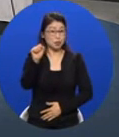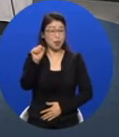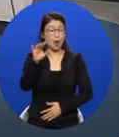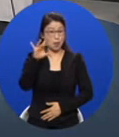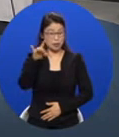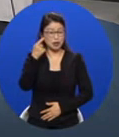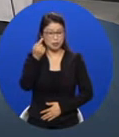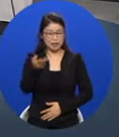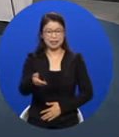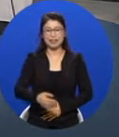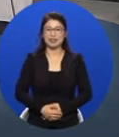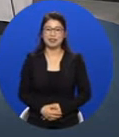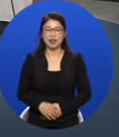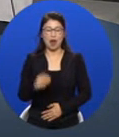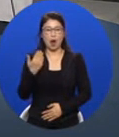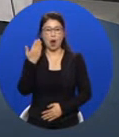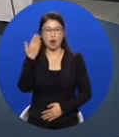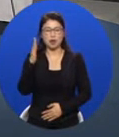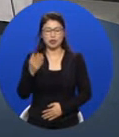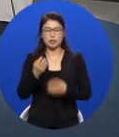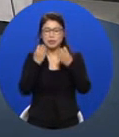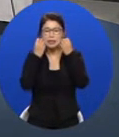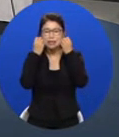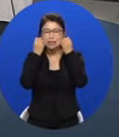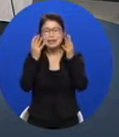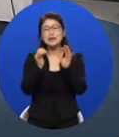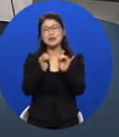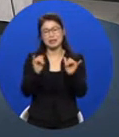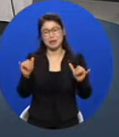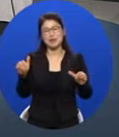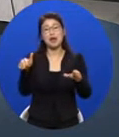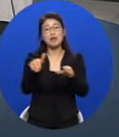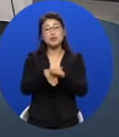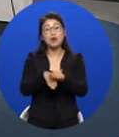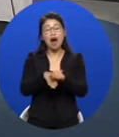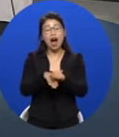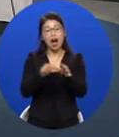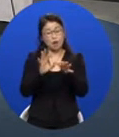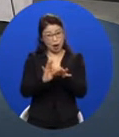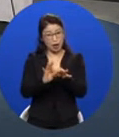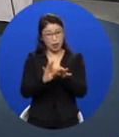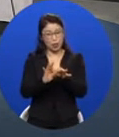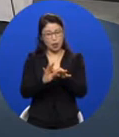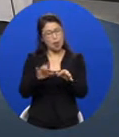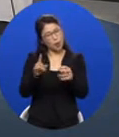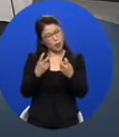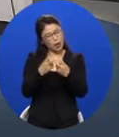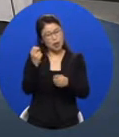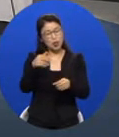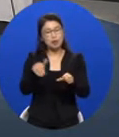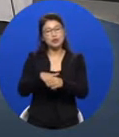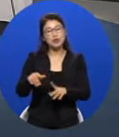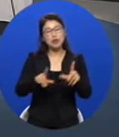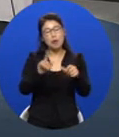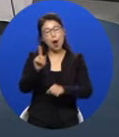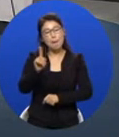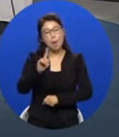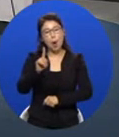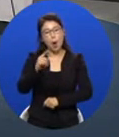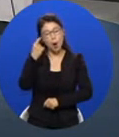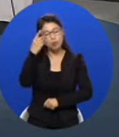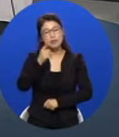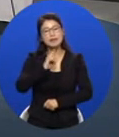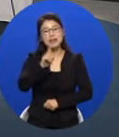말씀 먼저 듣겠는데요. 요즘 뭐 신세대 문화에 대해서 어떻게 생각하는지 그리고 문화생활은 어떻게 즐기고 계시는지 1분 정도